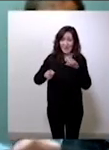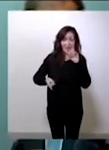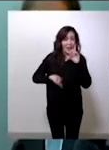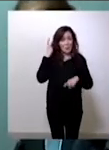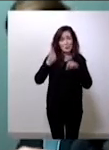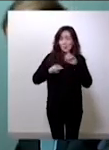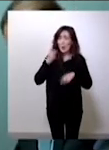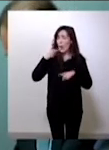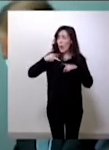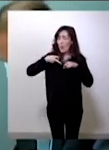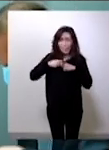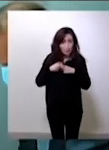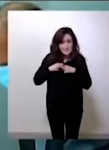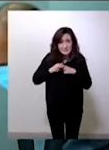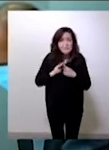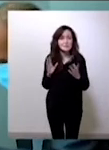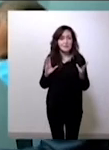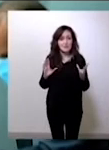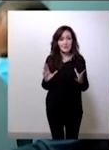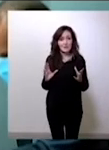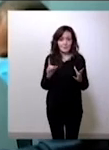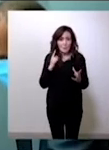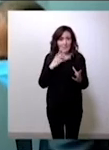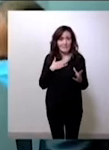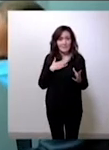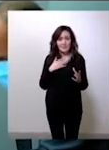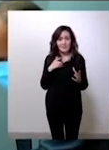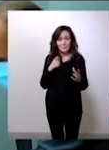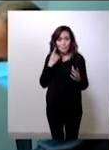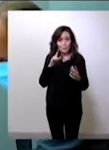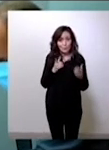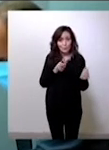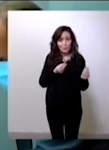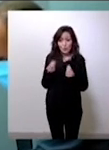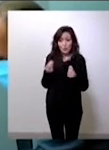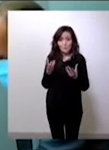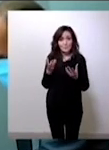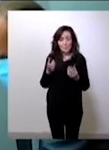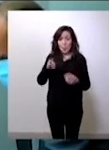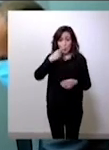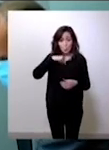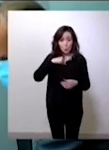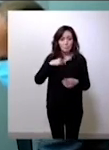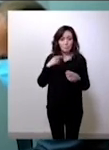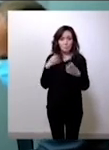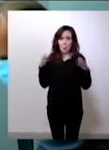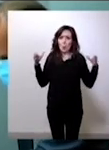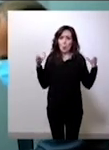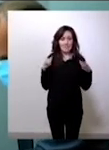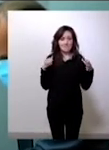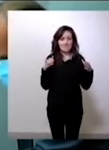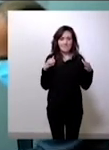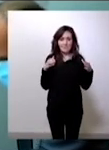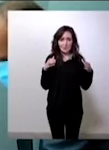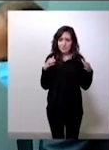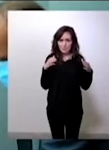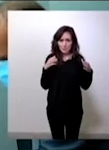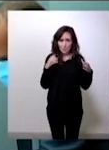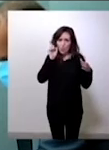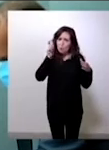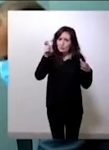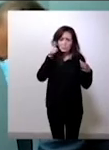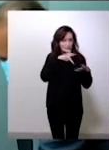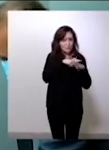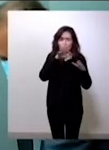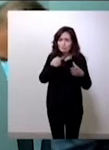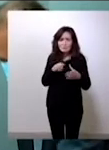semble-t-il, fondamental, de manière à faire en sorte que nous, en tant que collectivité, soyons cohérents de bout en bout